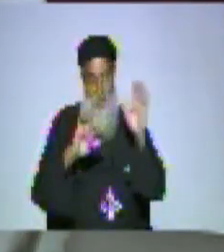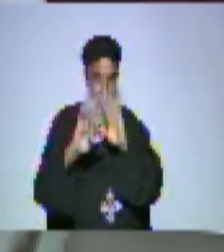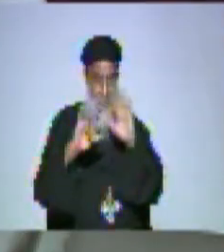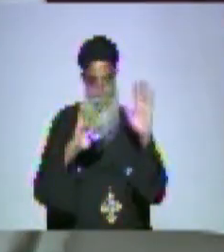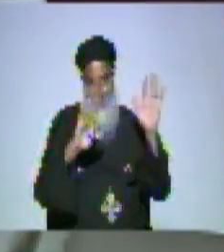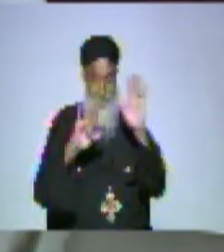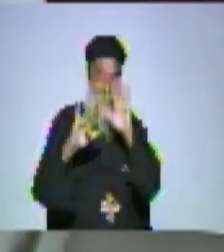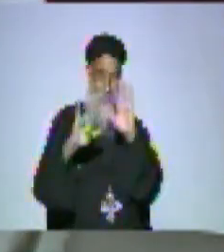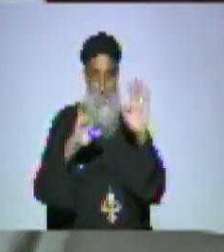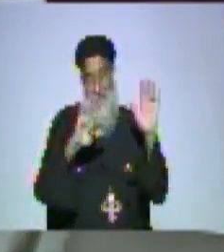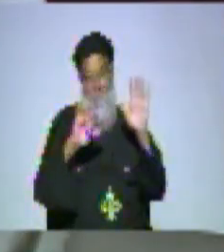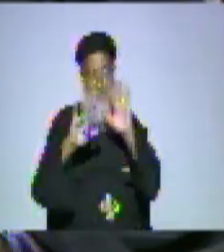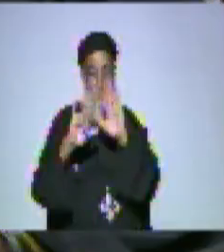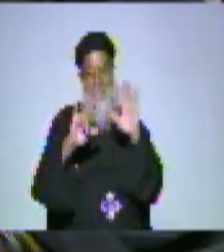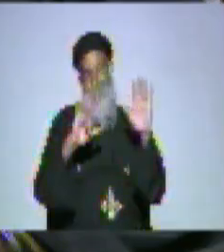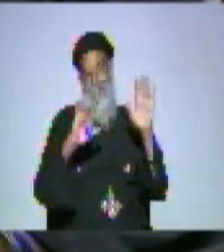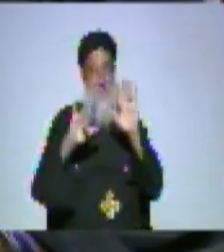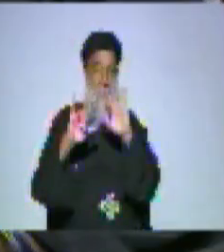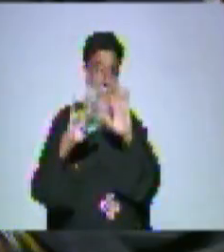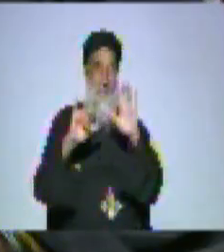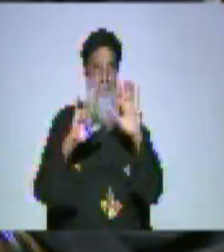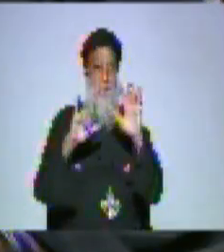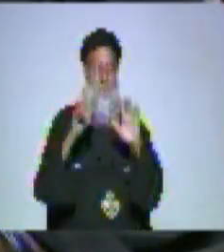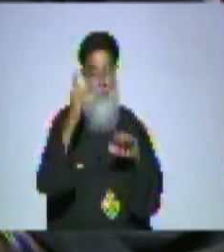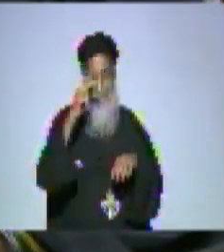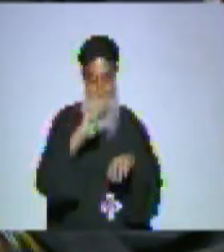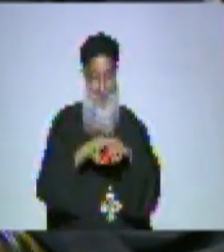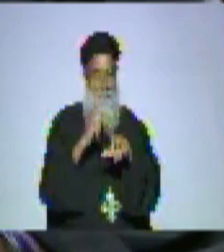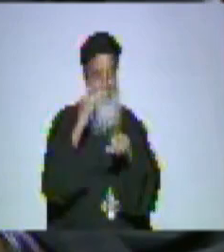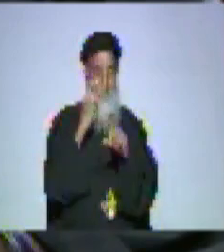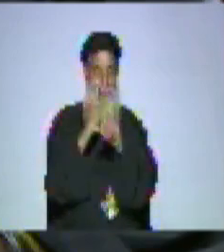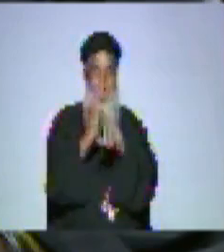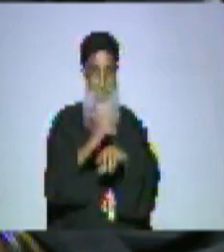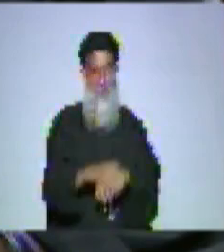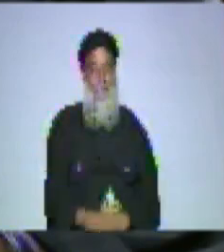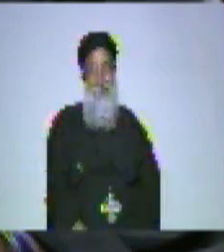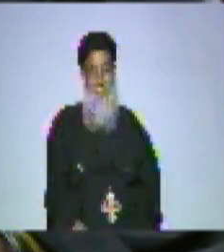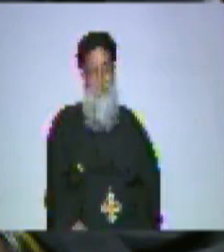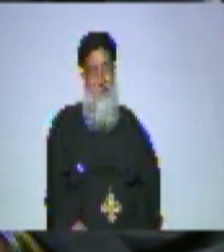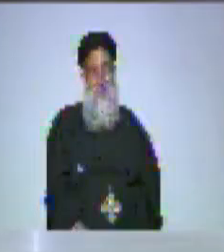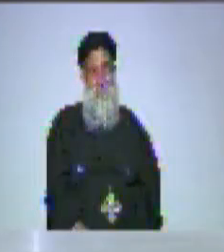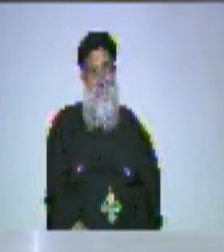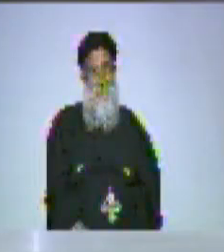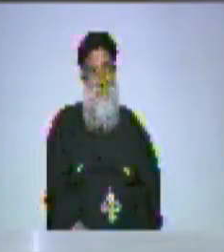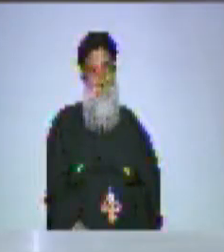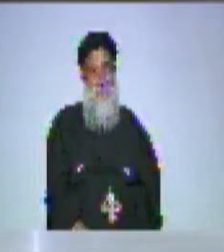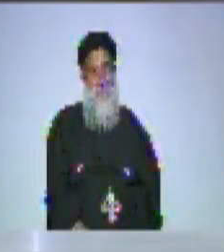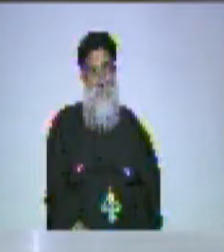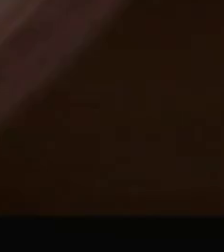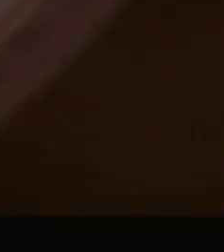البرنامج شكرا لكم اعزائي المشاهدين الى ان القاكم كلكم عارفين